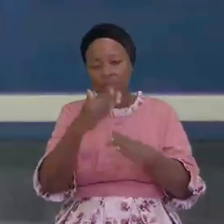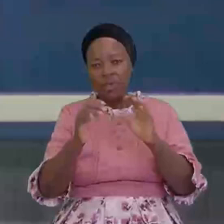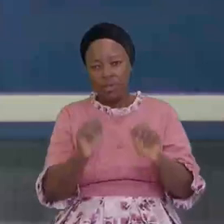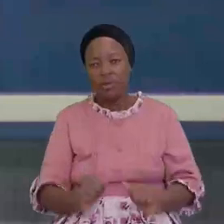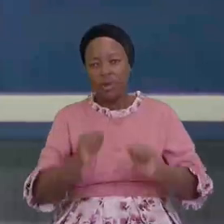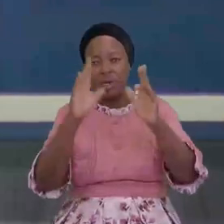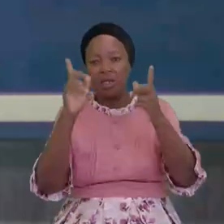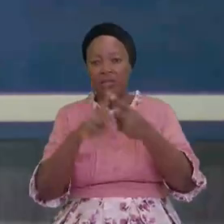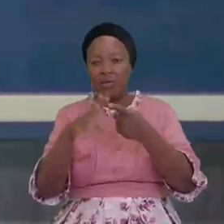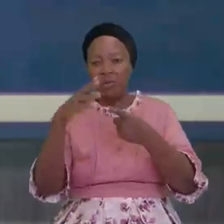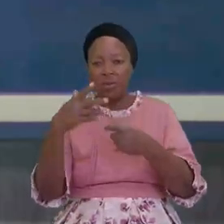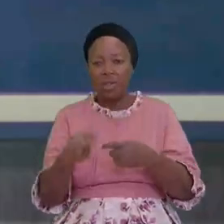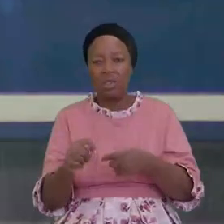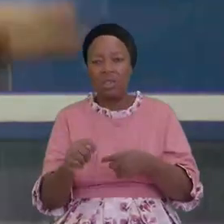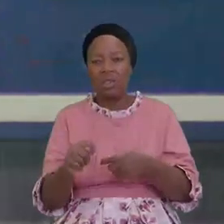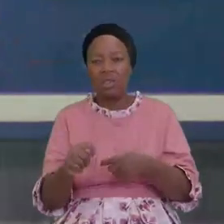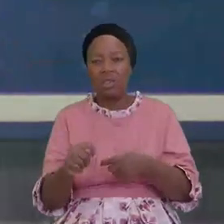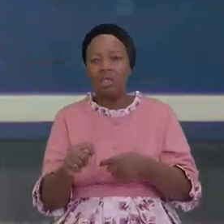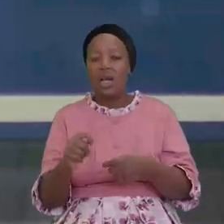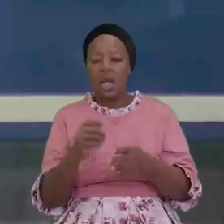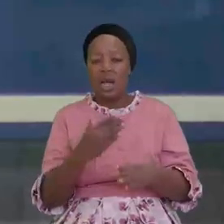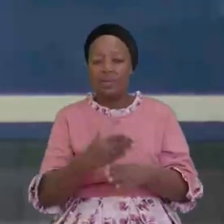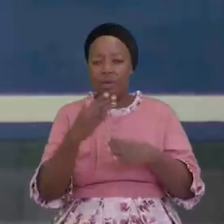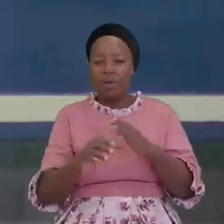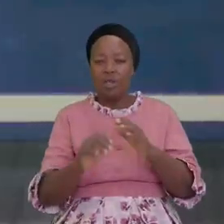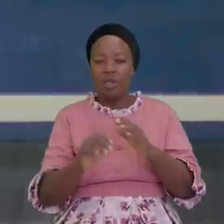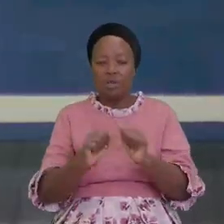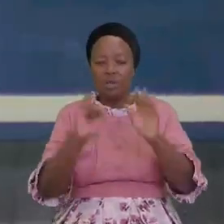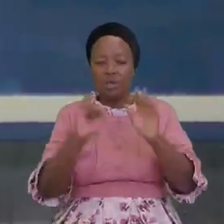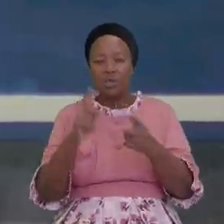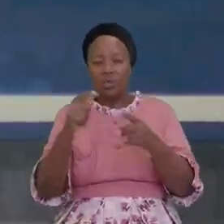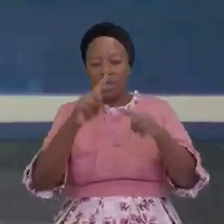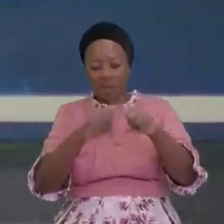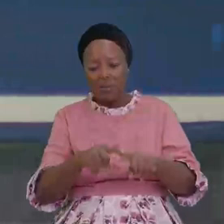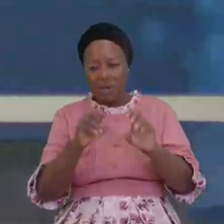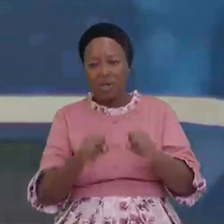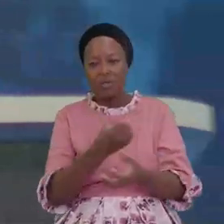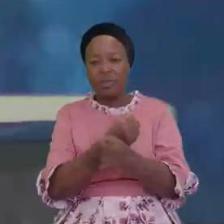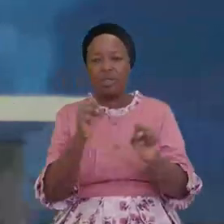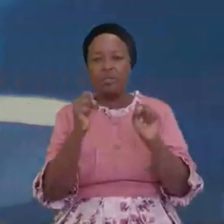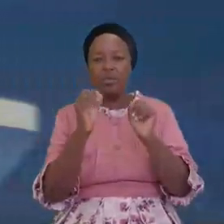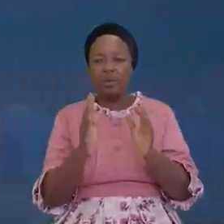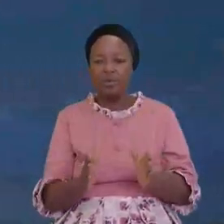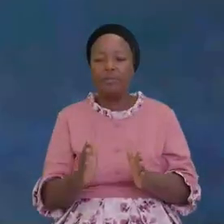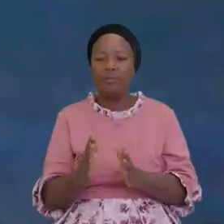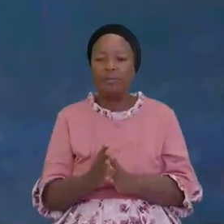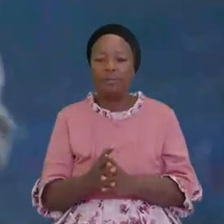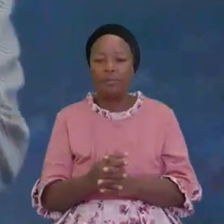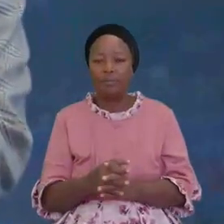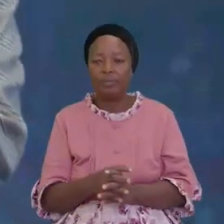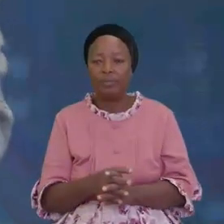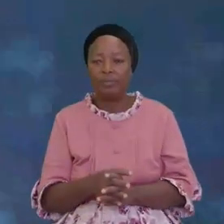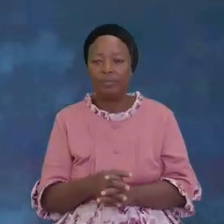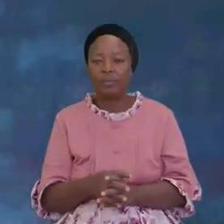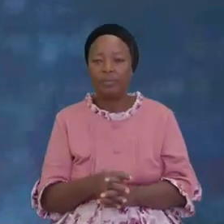Deuxièmement, il a cru avec une soumission absolue au Rédempteur digne de